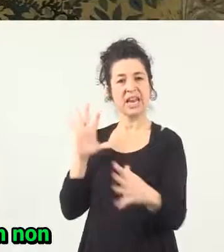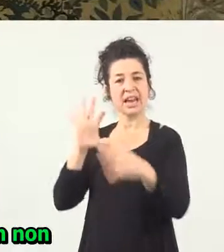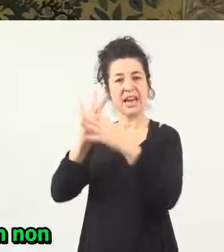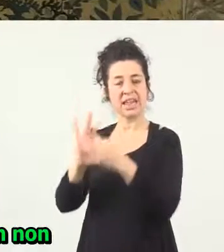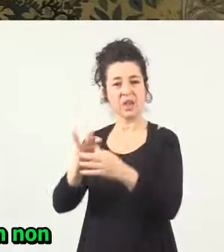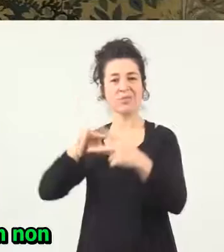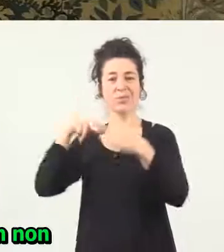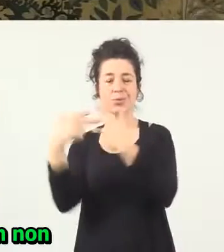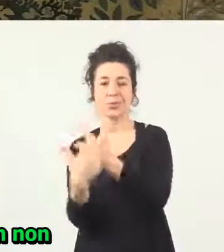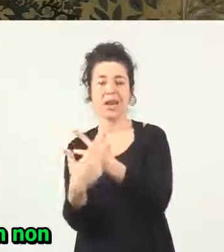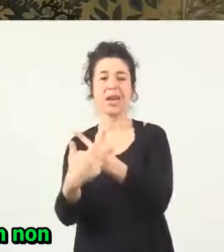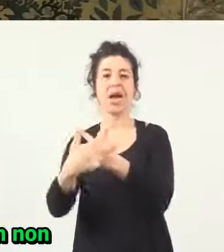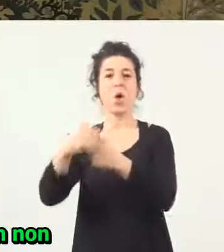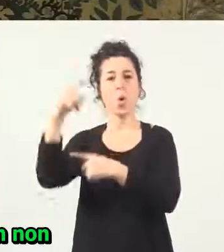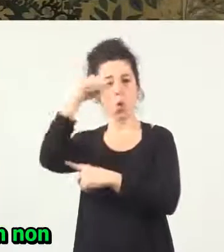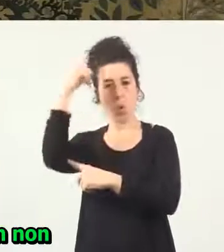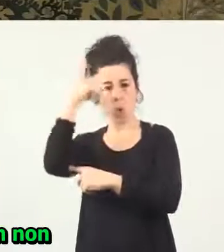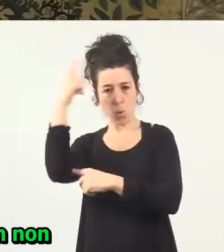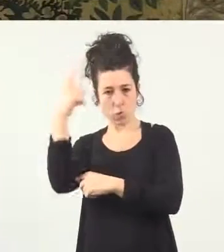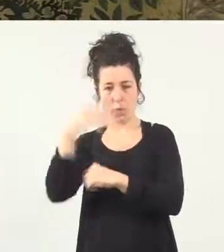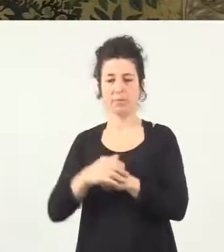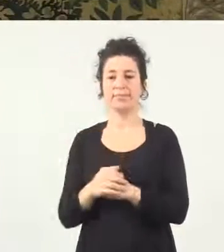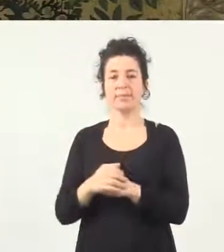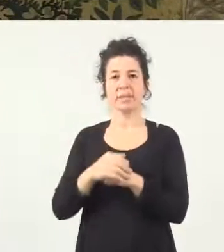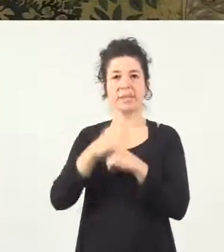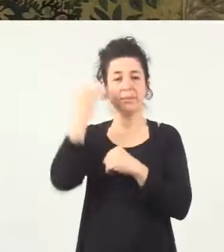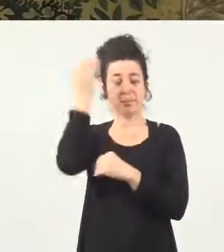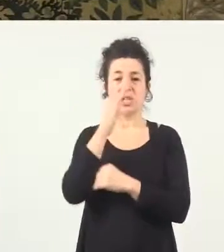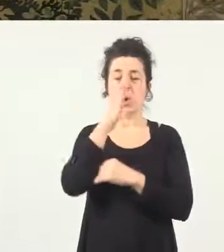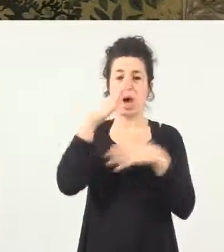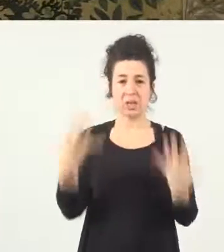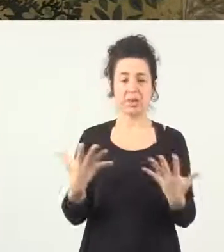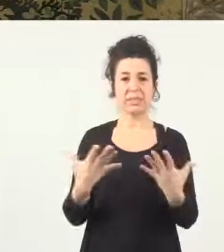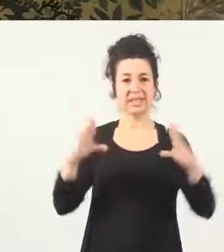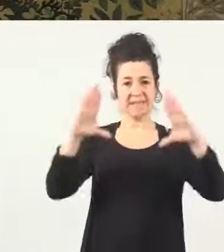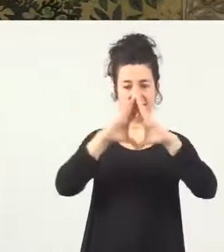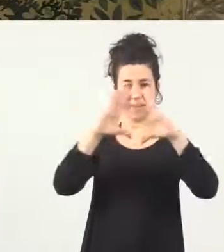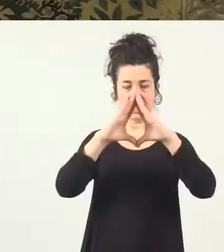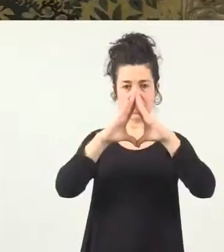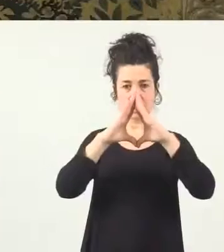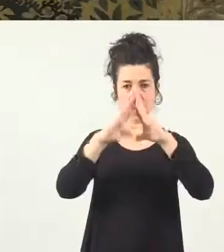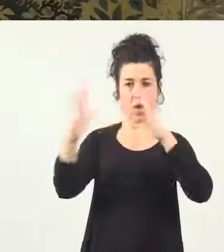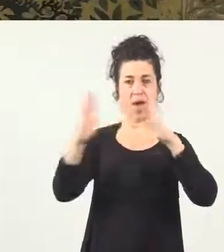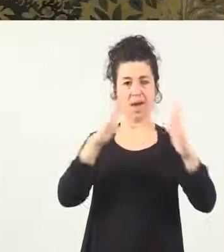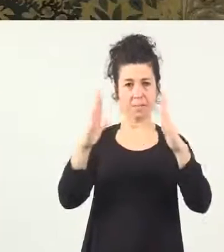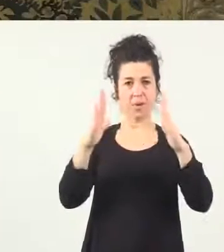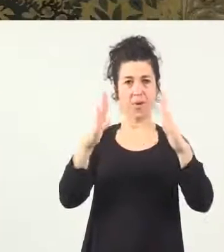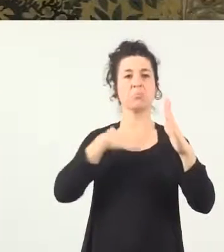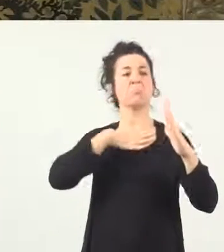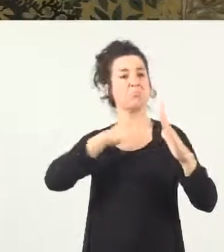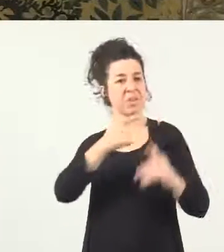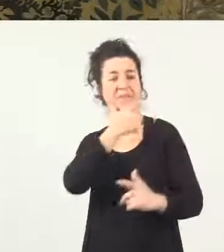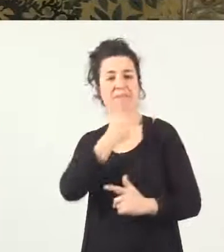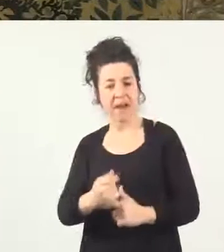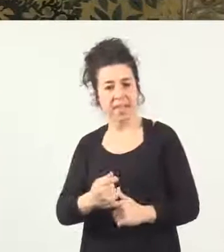orain euskal feminismo dagoela momentu batean non posiblea den itun feminista berritzea, baina itun feminista,